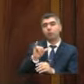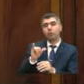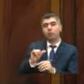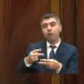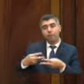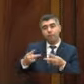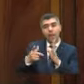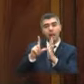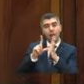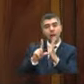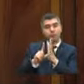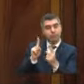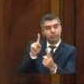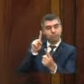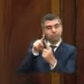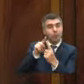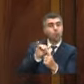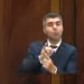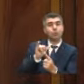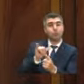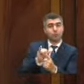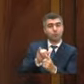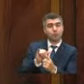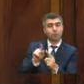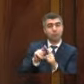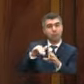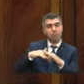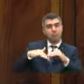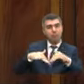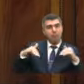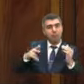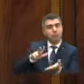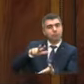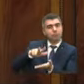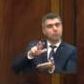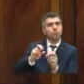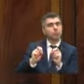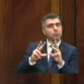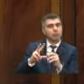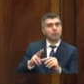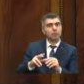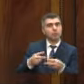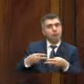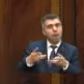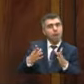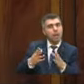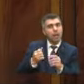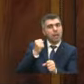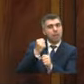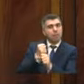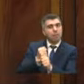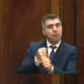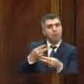القانون، قانون الاستهداف للمجلس التشريعي لكي نصادق عليه وينطلق لتطبيق